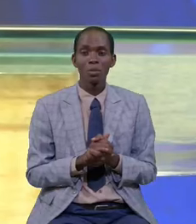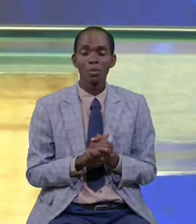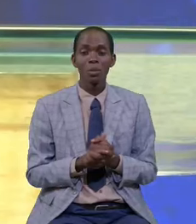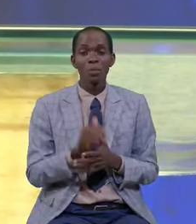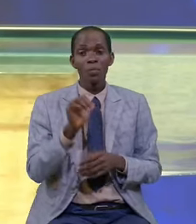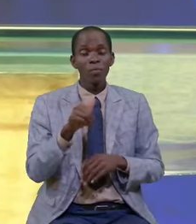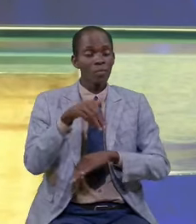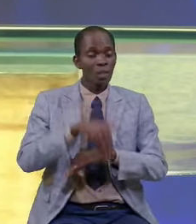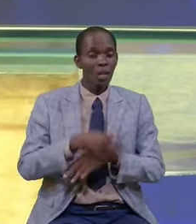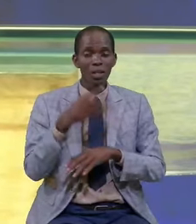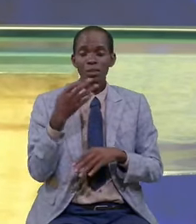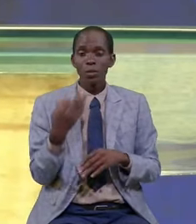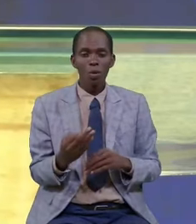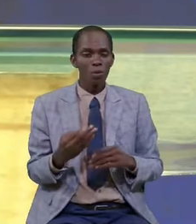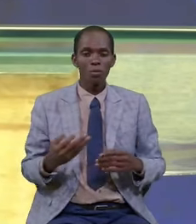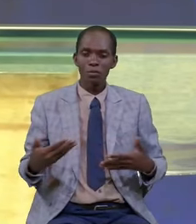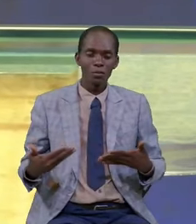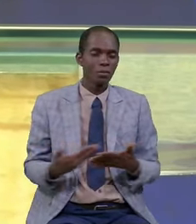Une soirée de rafraîchissement.